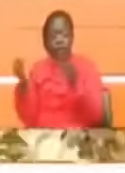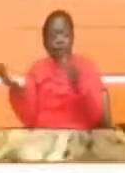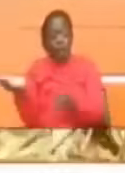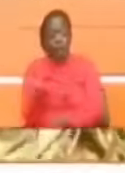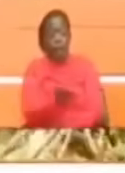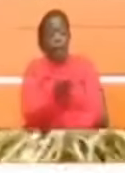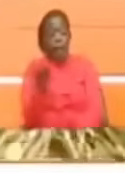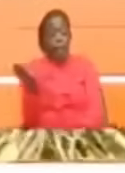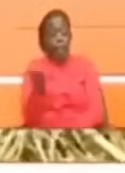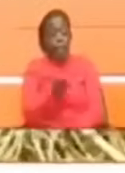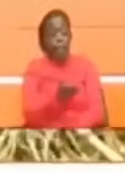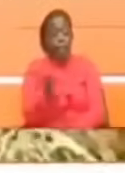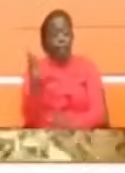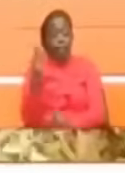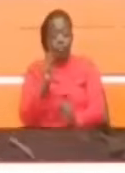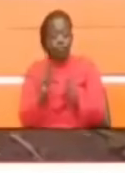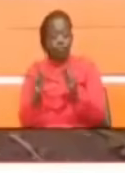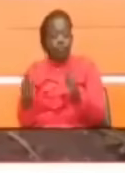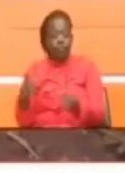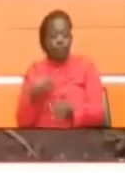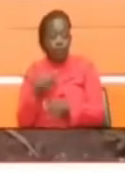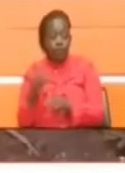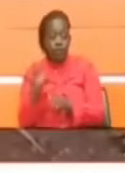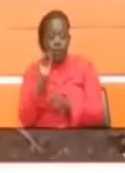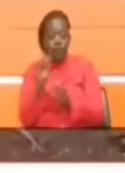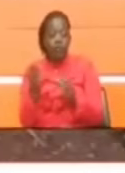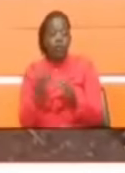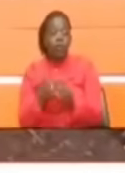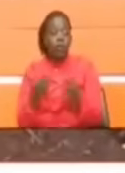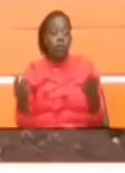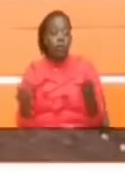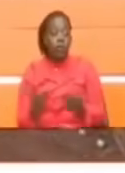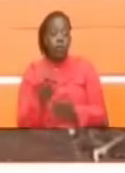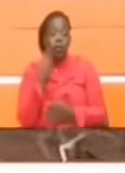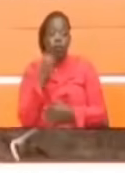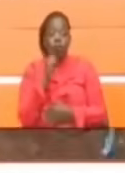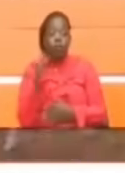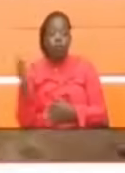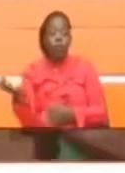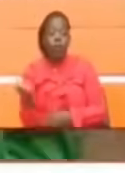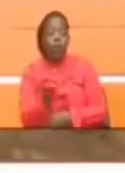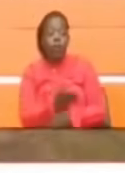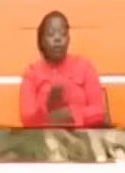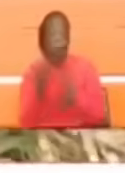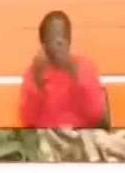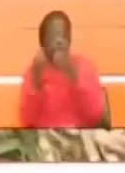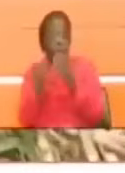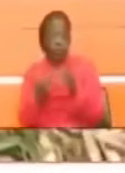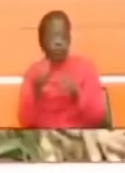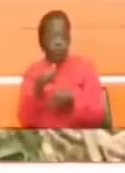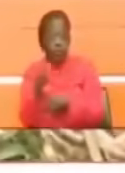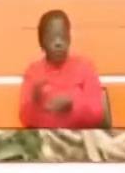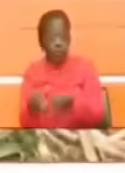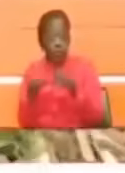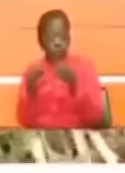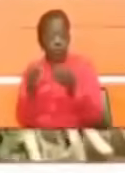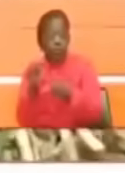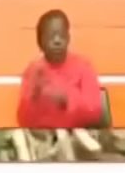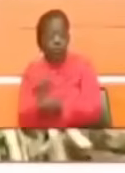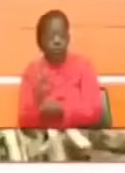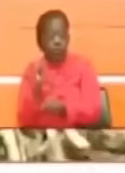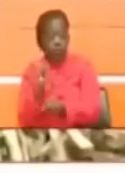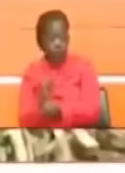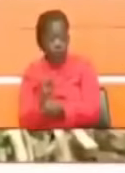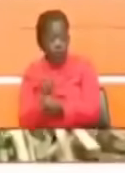era ng'abatuuze babatabukidde ng'ababuuza gye bava n'ani abalagidde okusaawa ne bategeeza nti bo baweereddwa mulimu